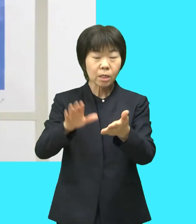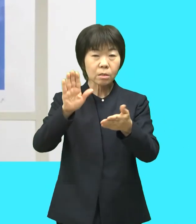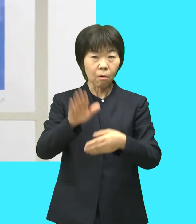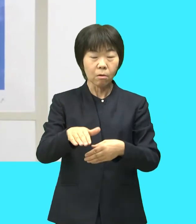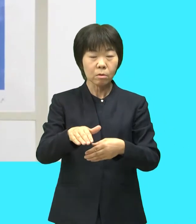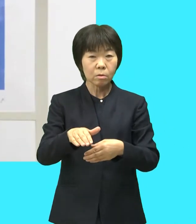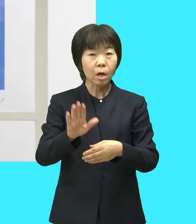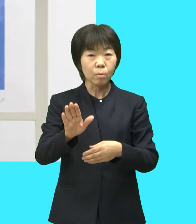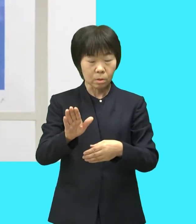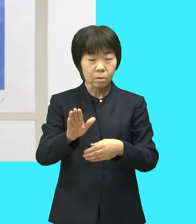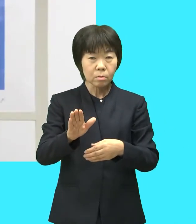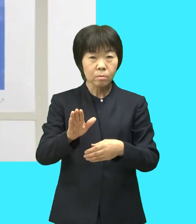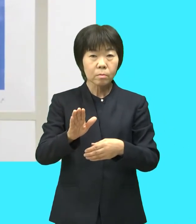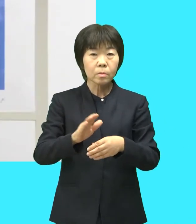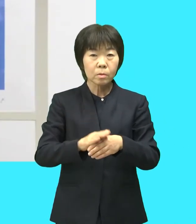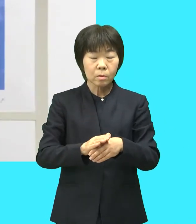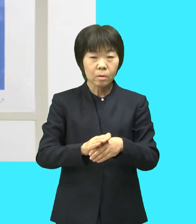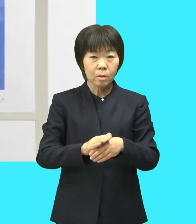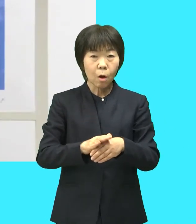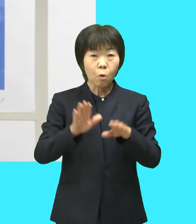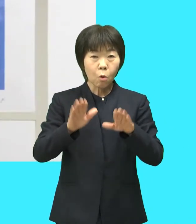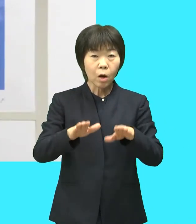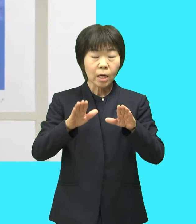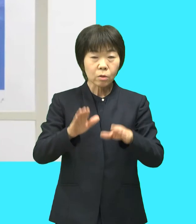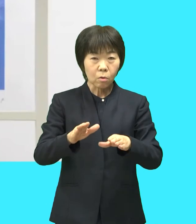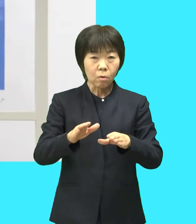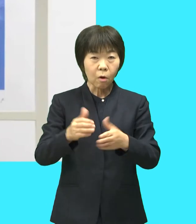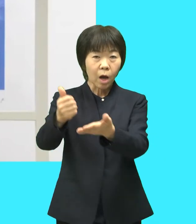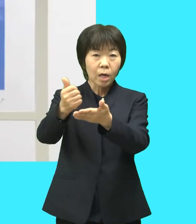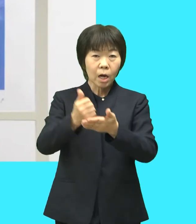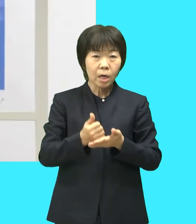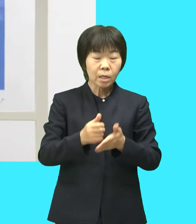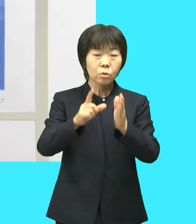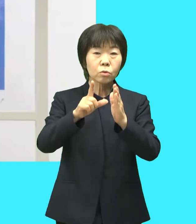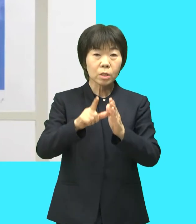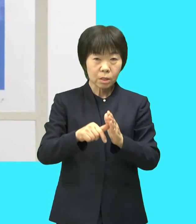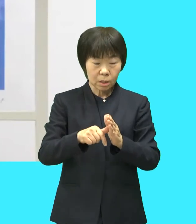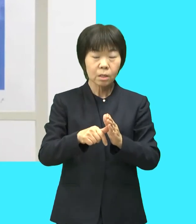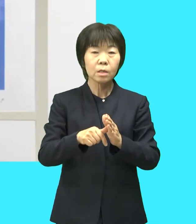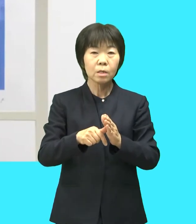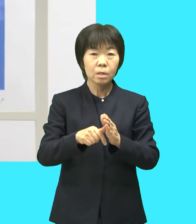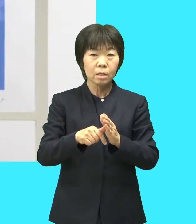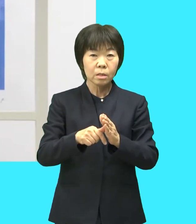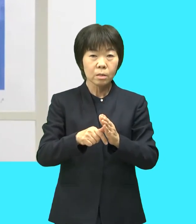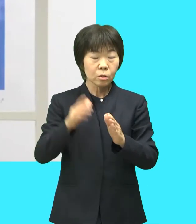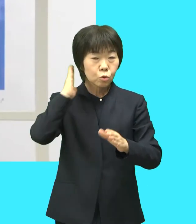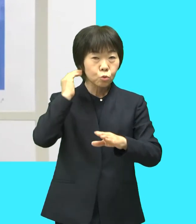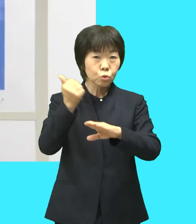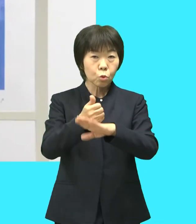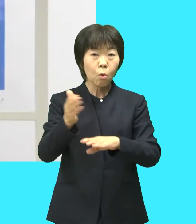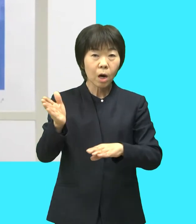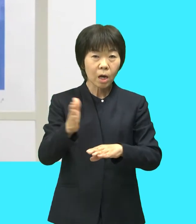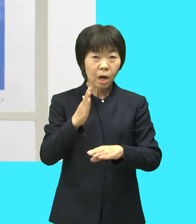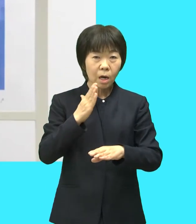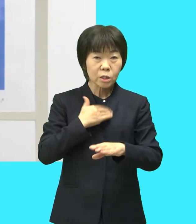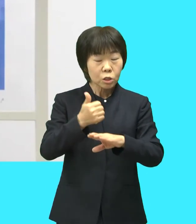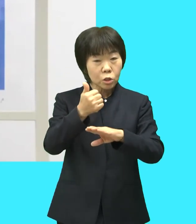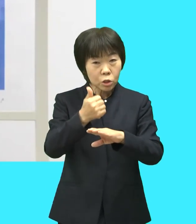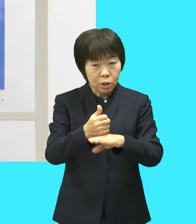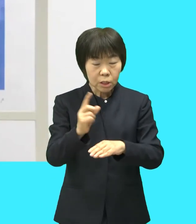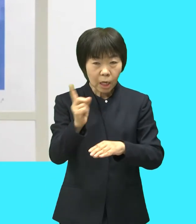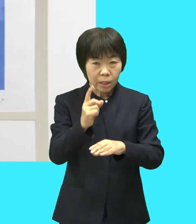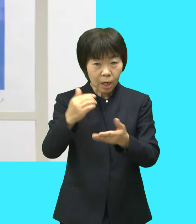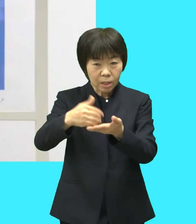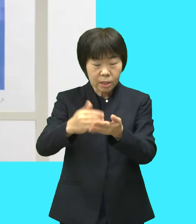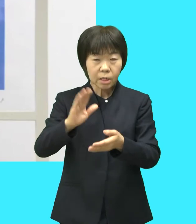なったことは変わりはないと思います。で今回 の、 来県 に、 かに際して総理から知事に対して直接そのような